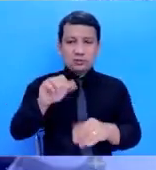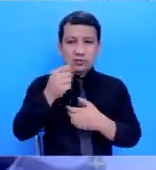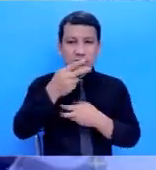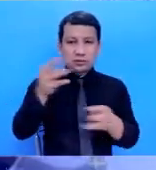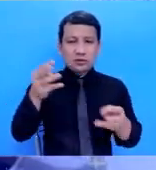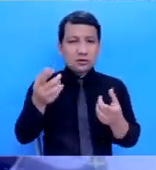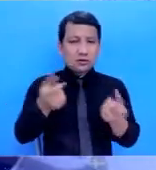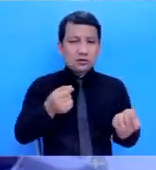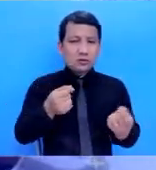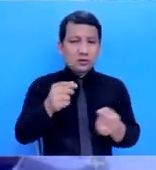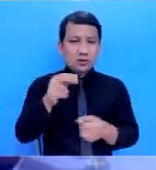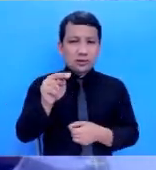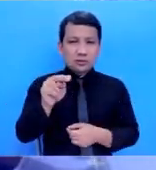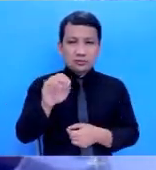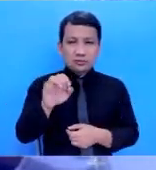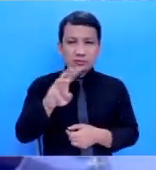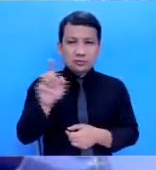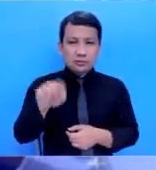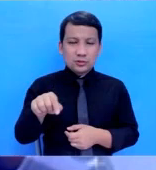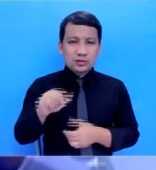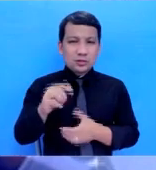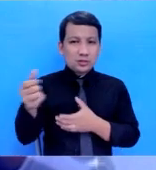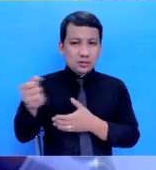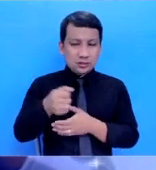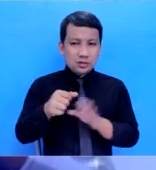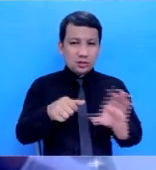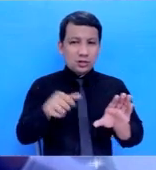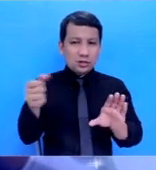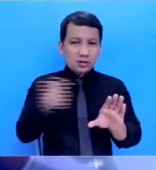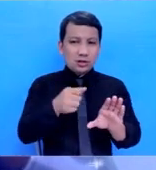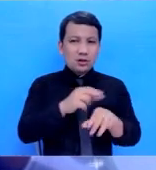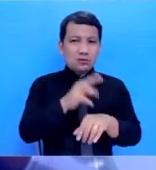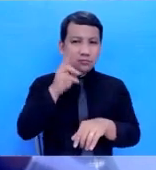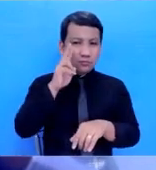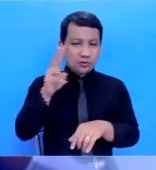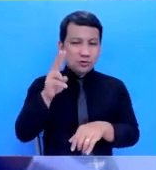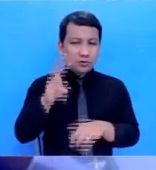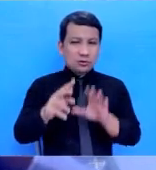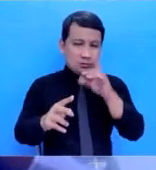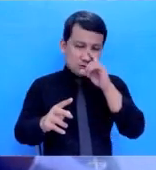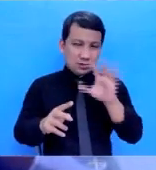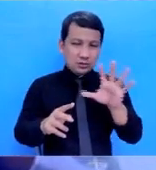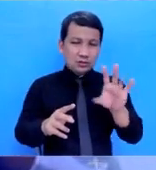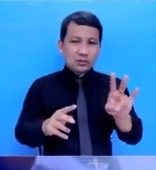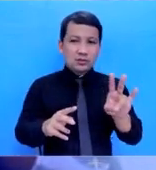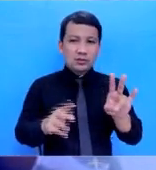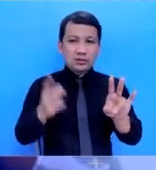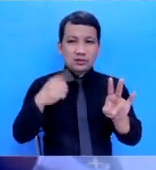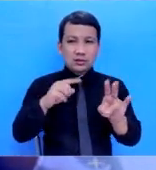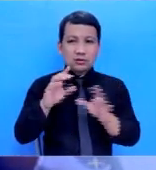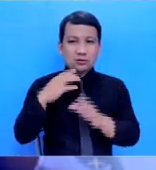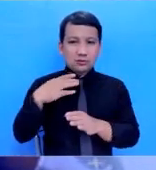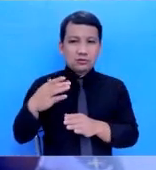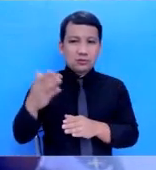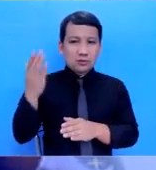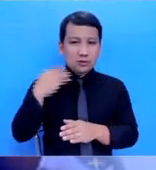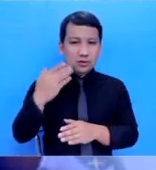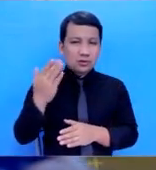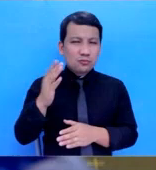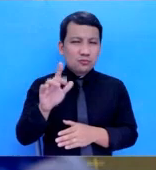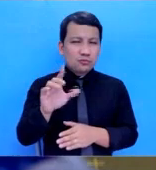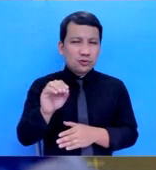New Zealand ang appointment ni Busibnich. Ang 57-year-old Serbian ang coach ng Tall Blacks noong